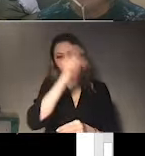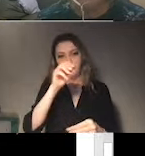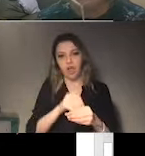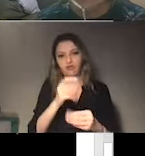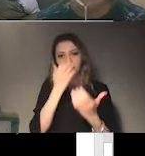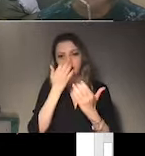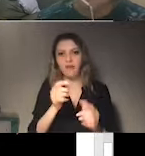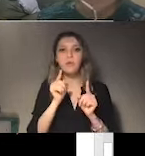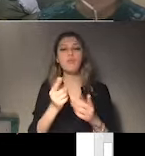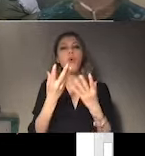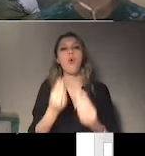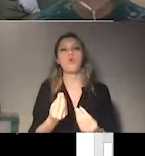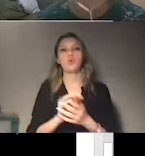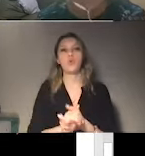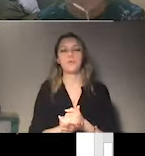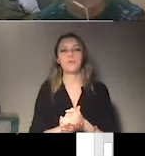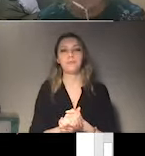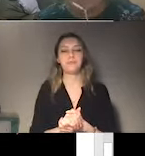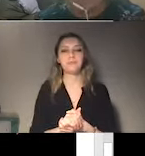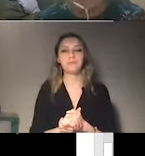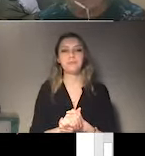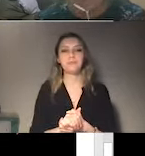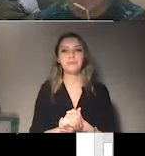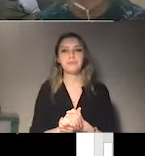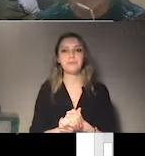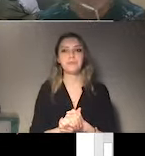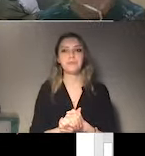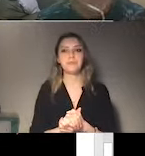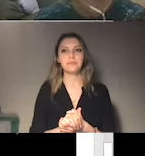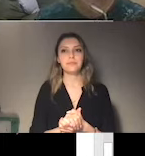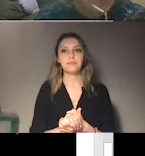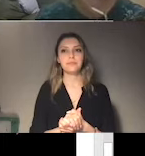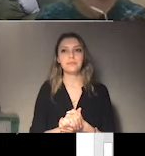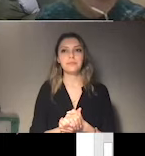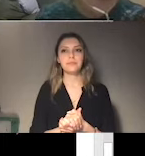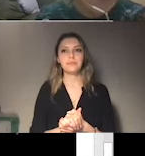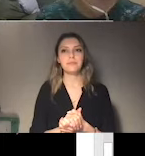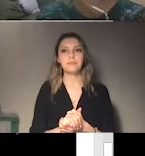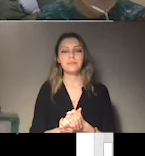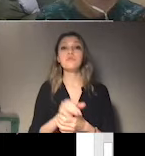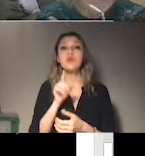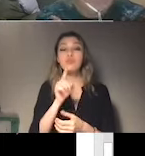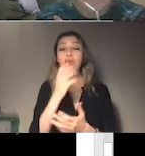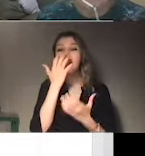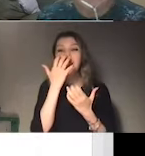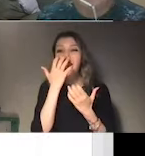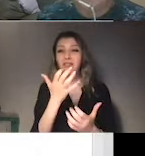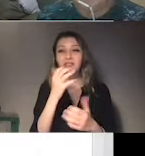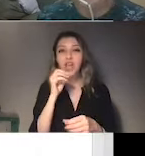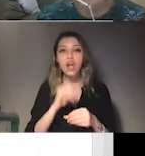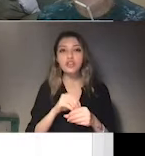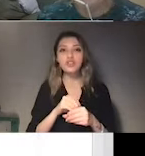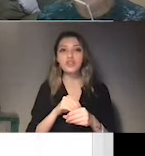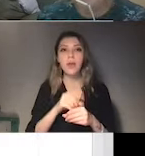Evrensel periyodik incelemeden baktığımızda, verilen tavsiyelerden baktığımızda bu tavsiyelerin şöyle